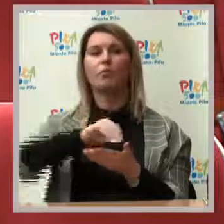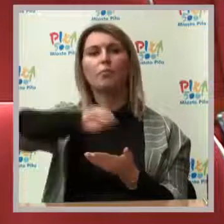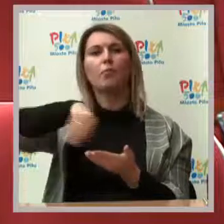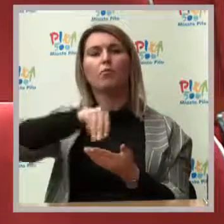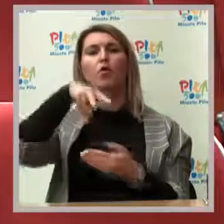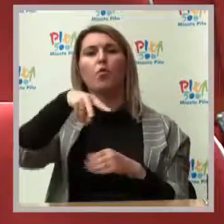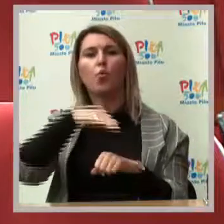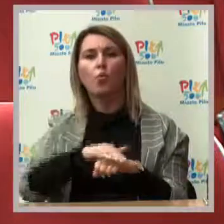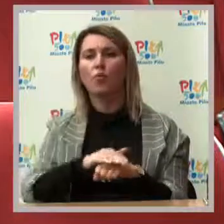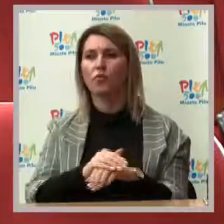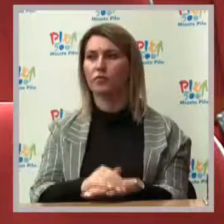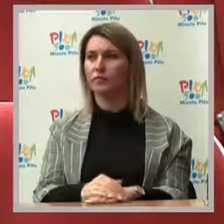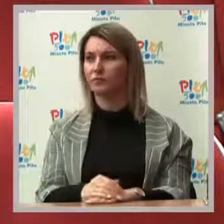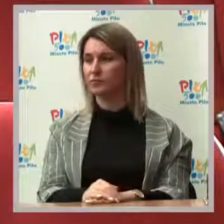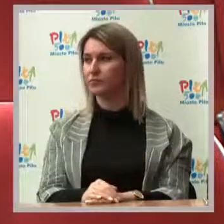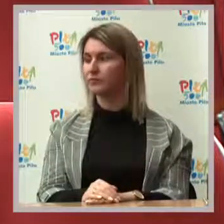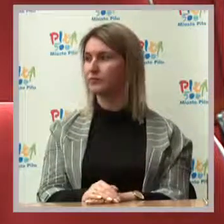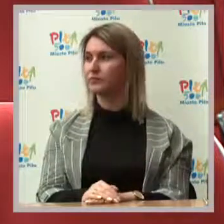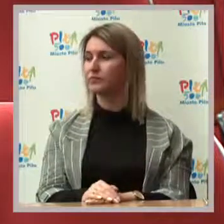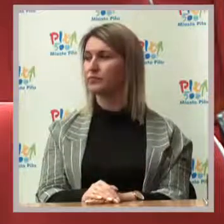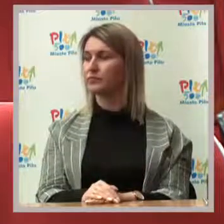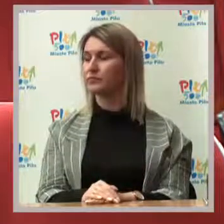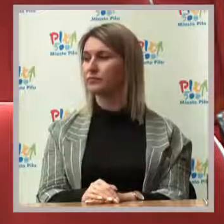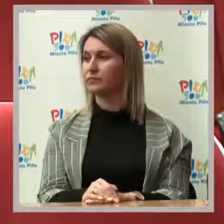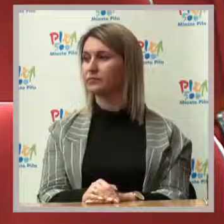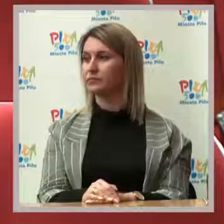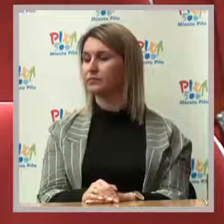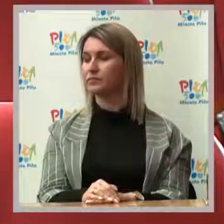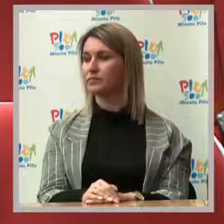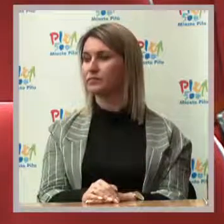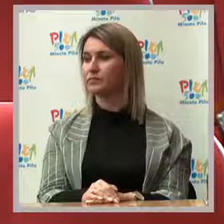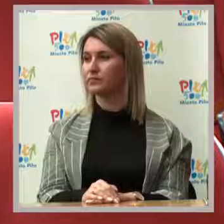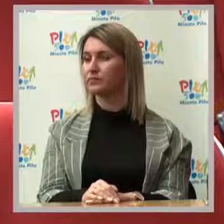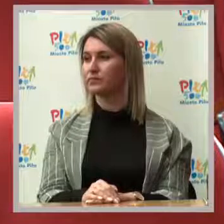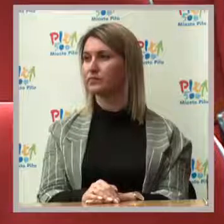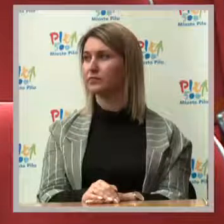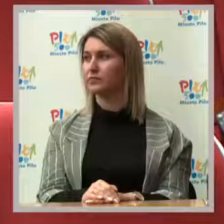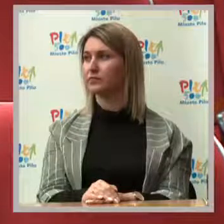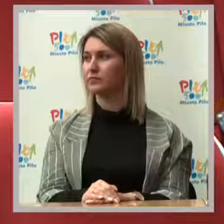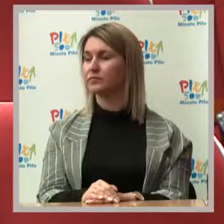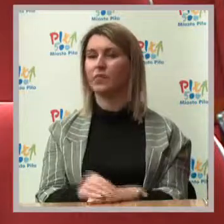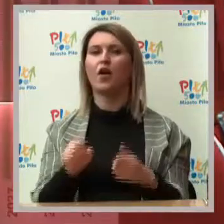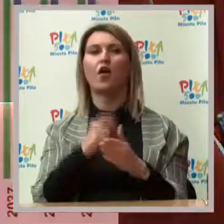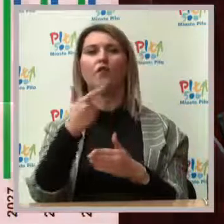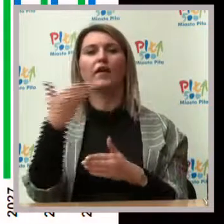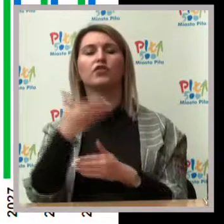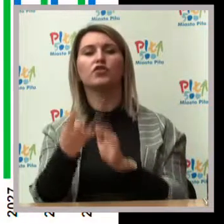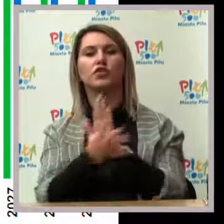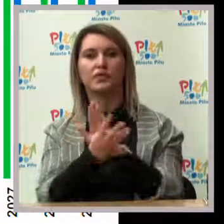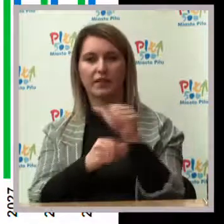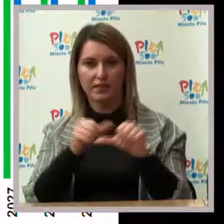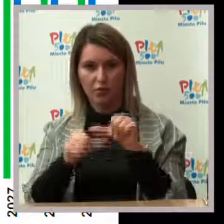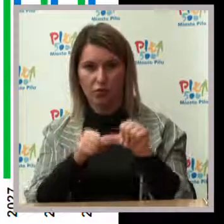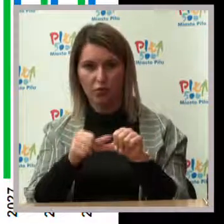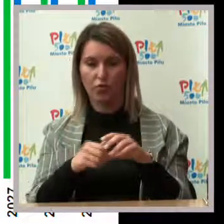na dofinansowanie przedsięwzięć, największych przedsięwzięć w zakresie realizacji miasta. Począwszy od roku 2019,